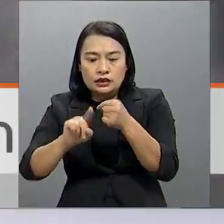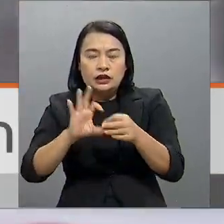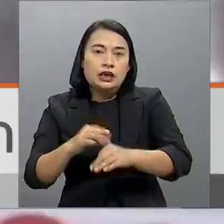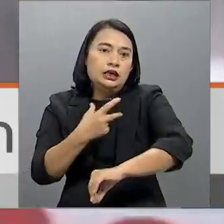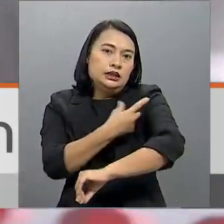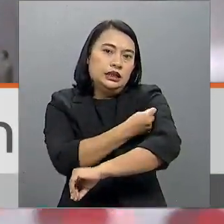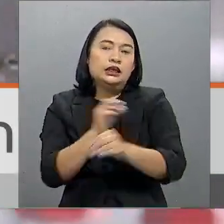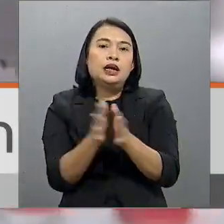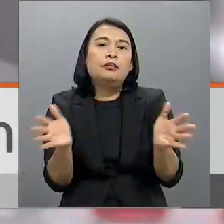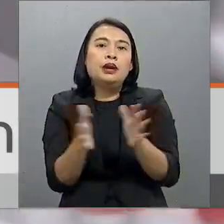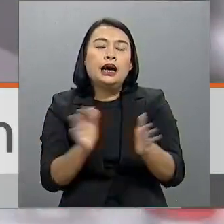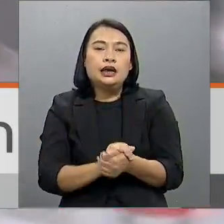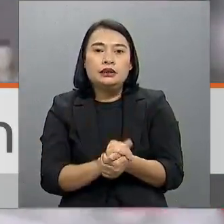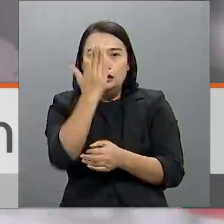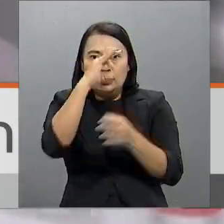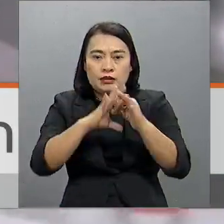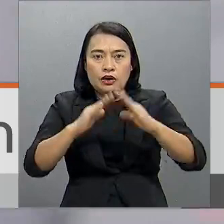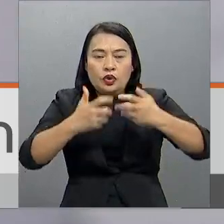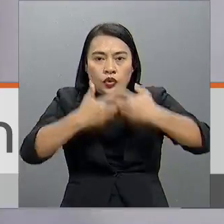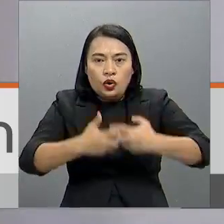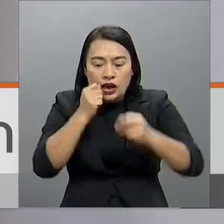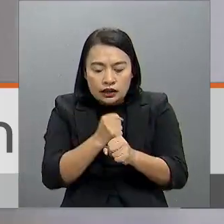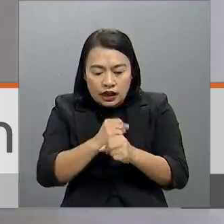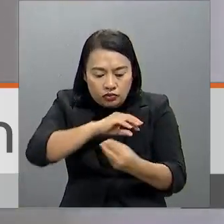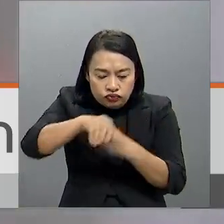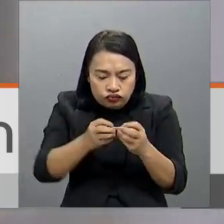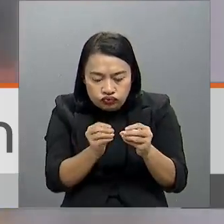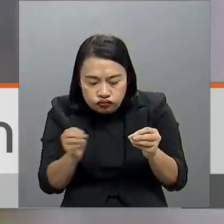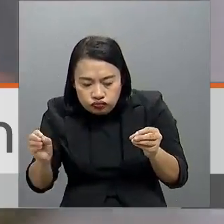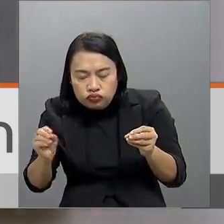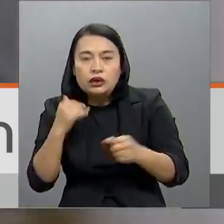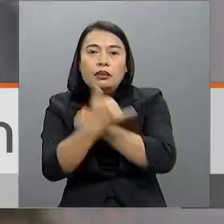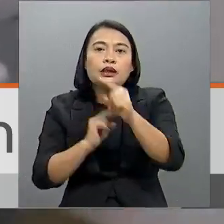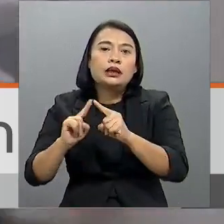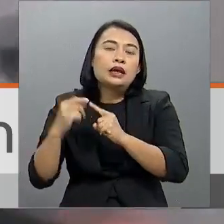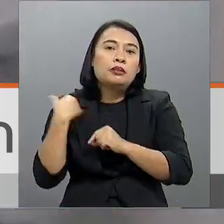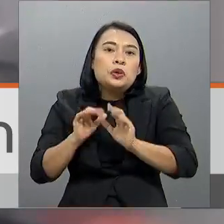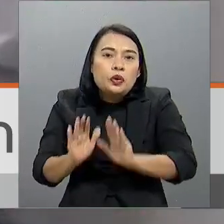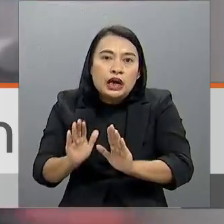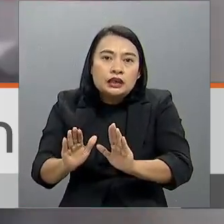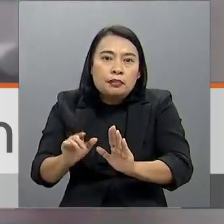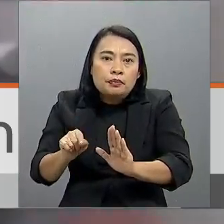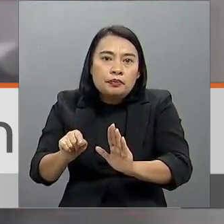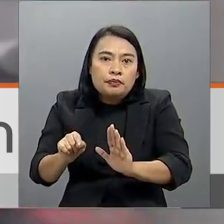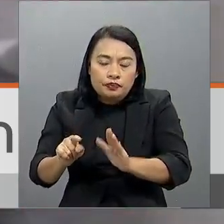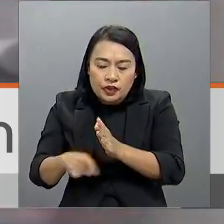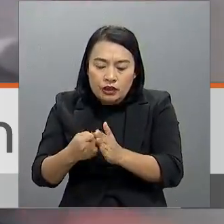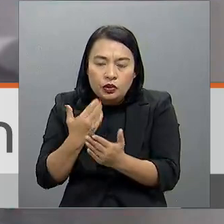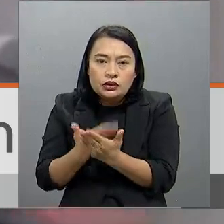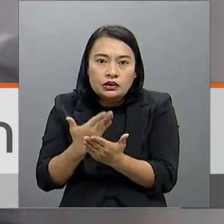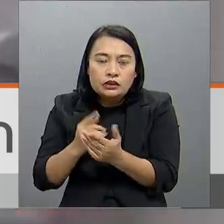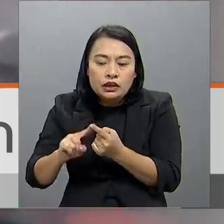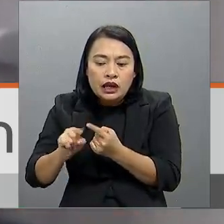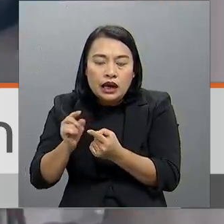เพราะว่าจะมีโรงงานผลิตในหลายประเทศการเก็บรักษาและราคาจะเป็นปัจจัยสำคัญที่ทำให้เพิ่มขึ้น